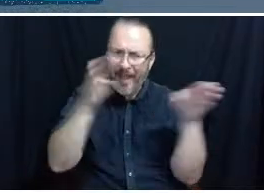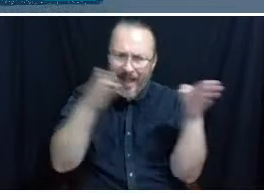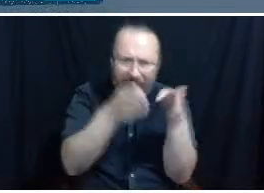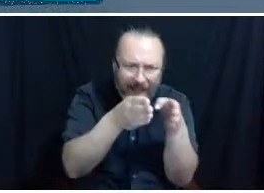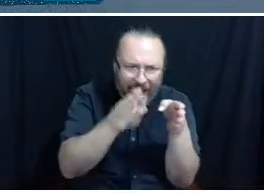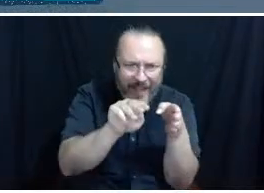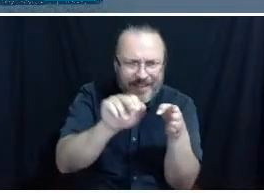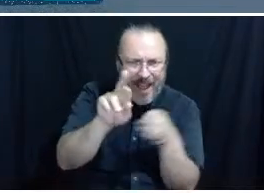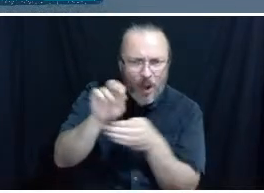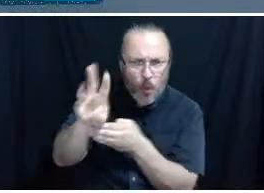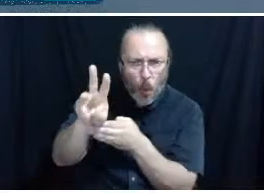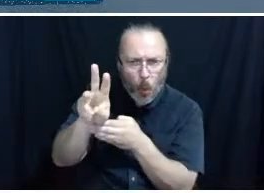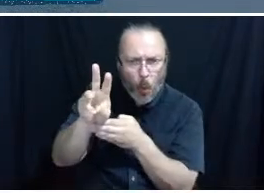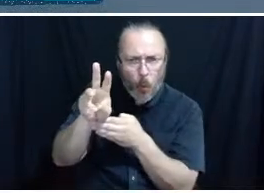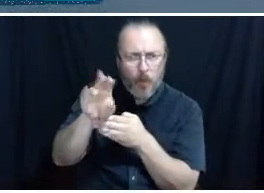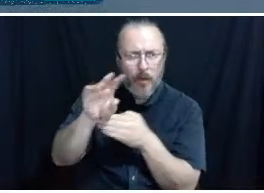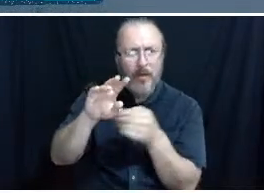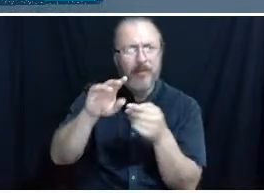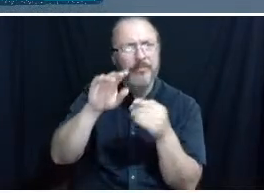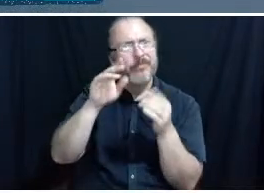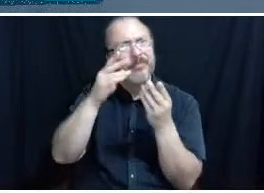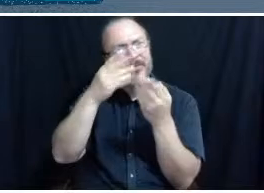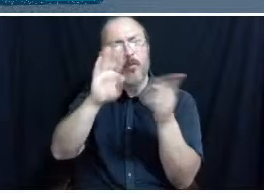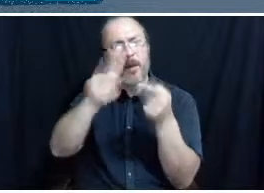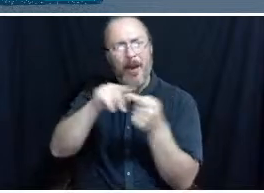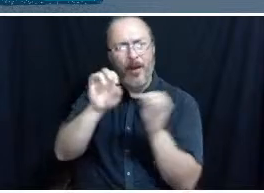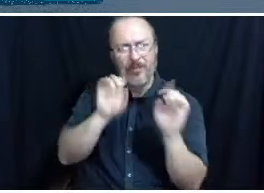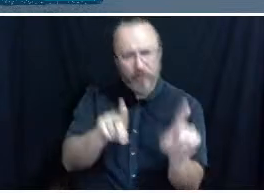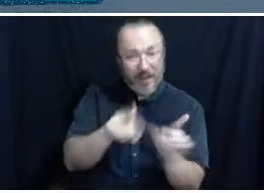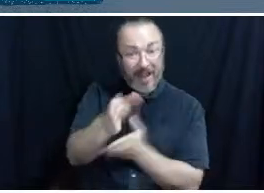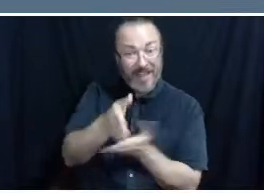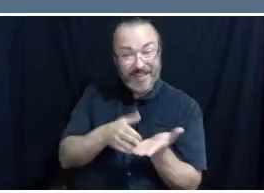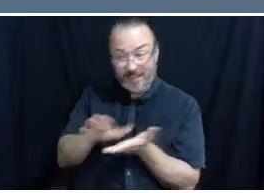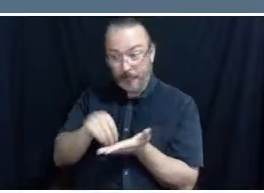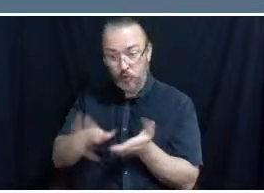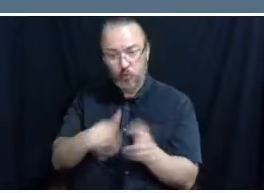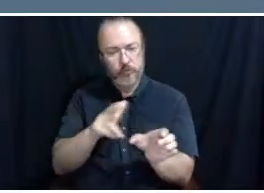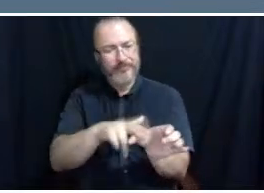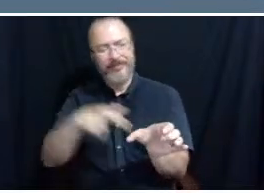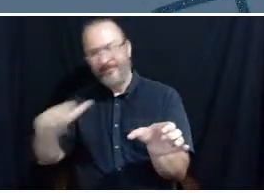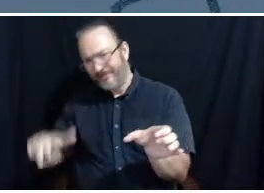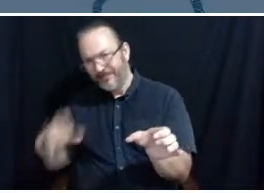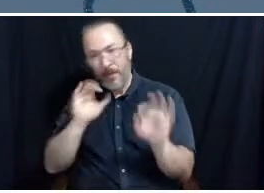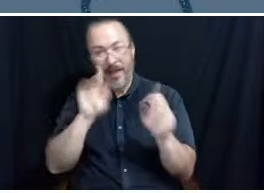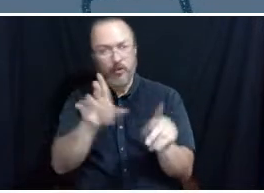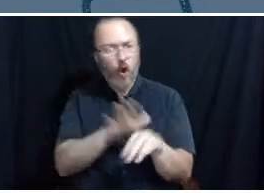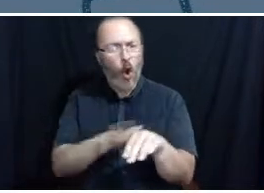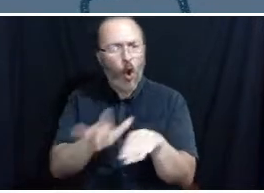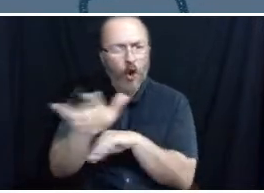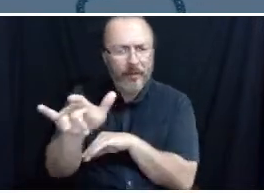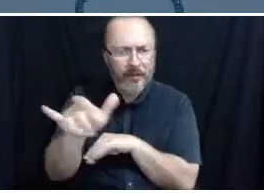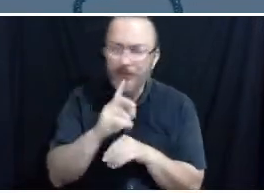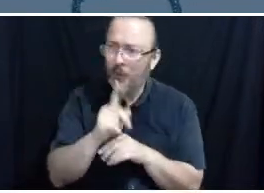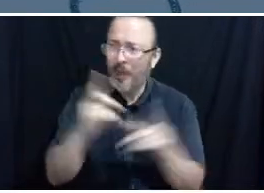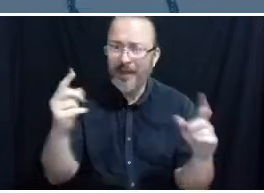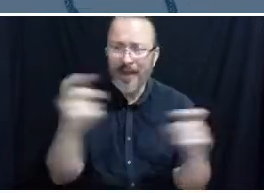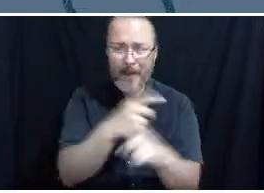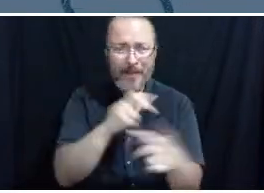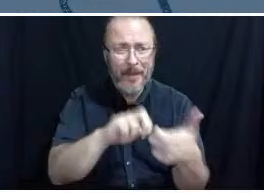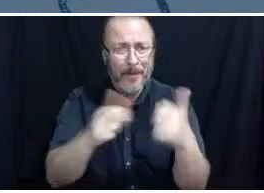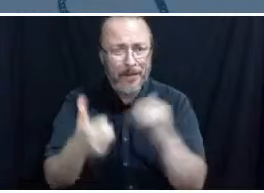l'école plutôt qu'ils ne le devraient. Il s'agit là de problèmes complexes à résoudre.